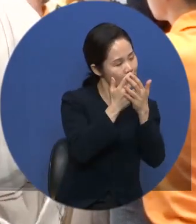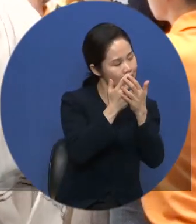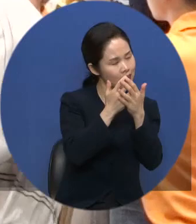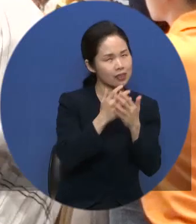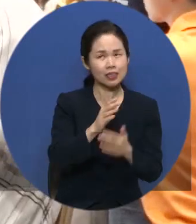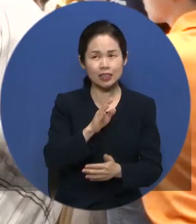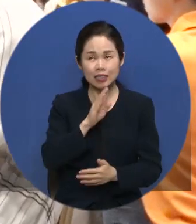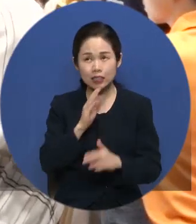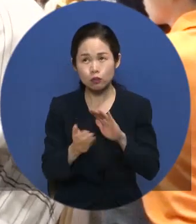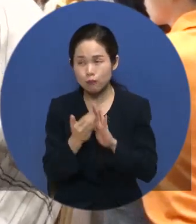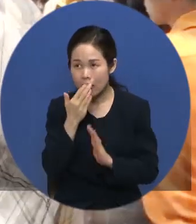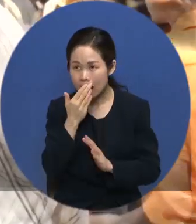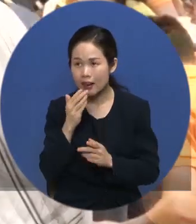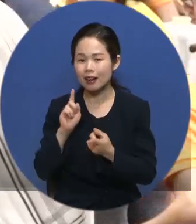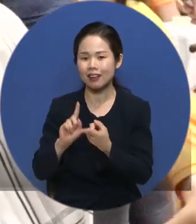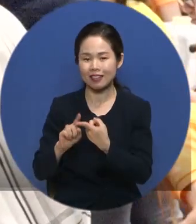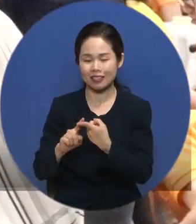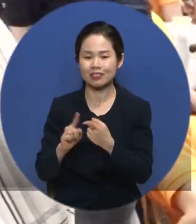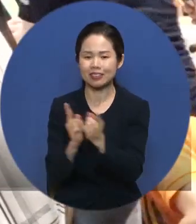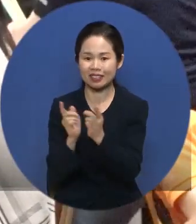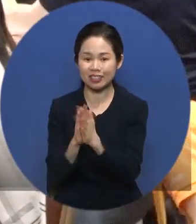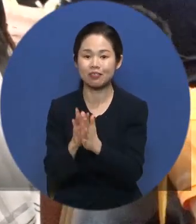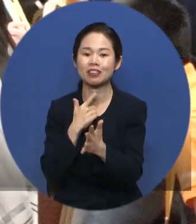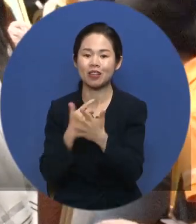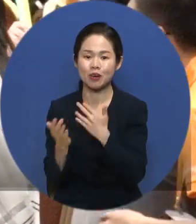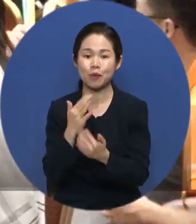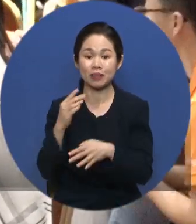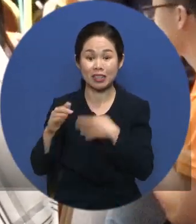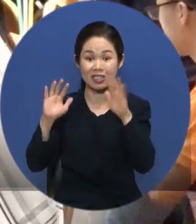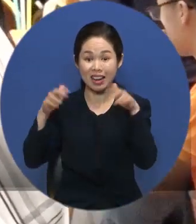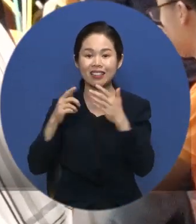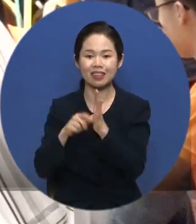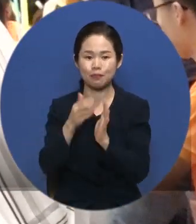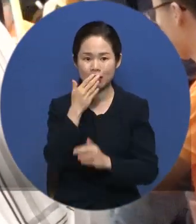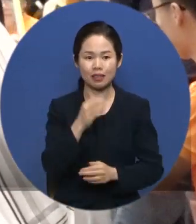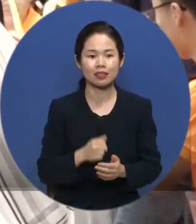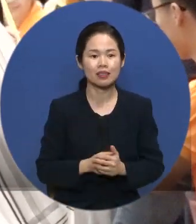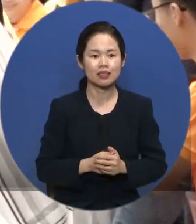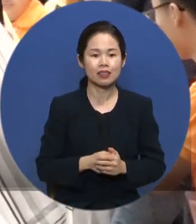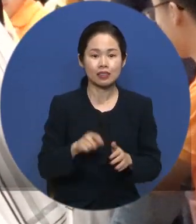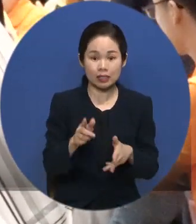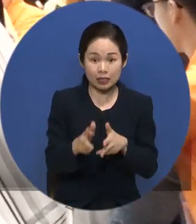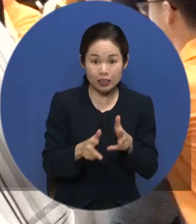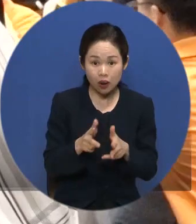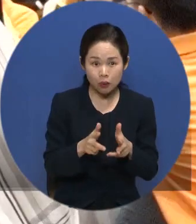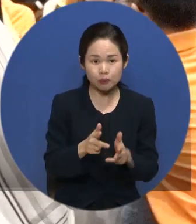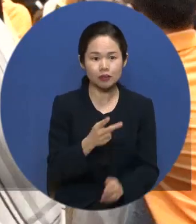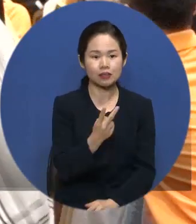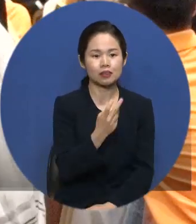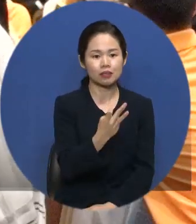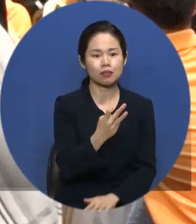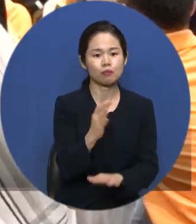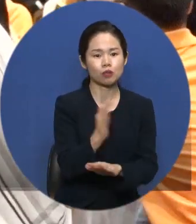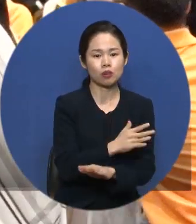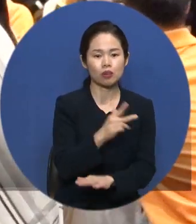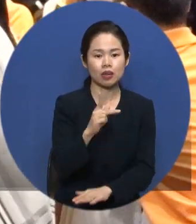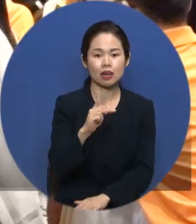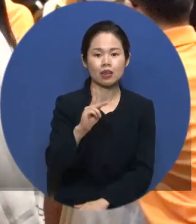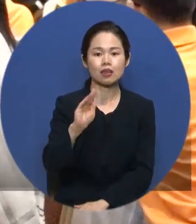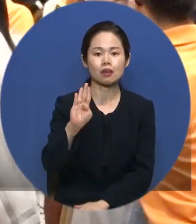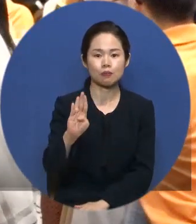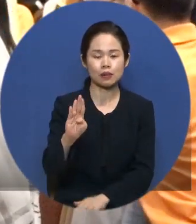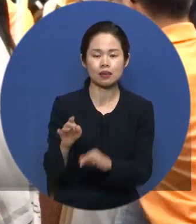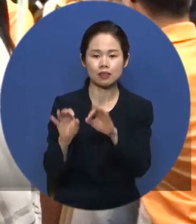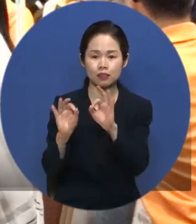체험을 두 번 합니다. 네. 본 사업은 13년도부터 KB그룹 차원에서 이제 지원을 해서 7년째